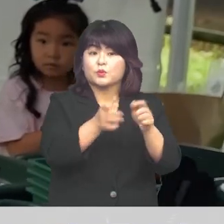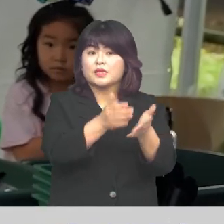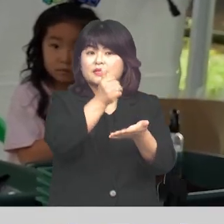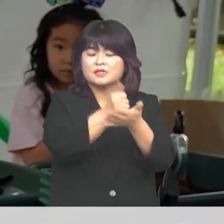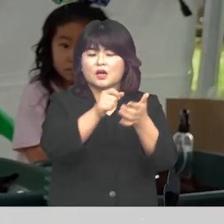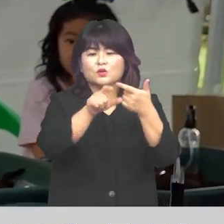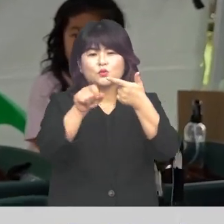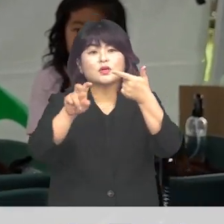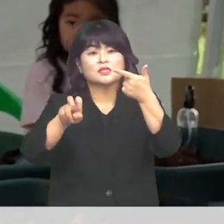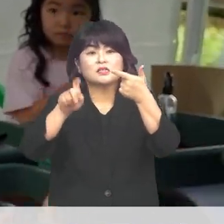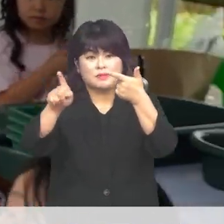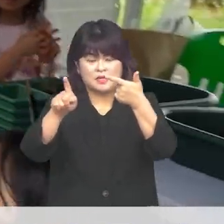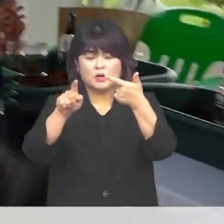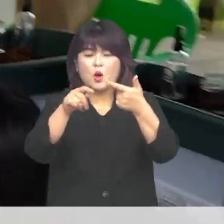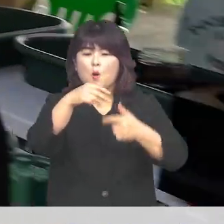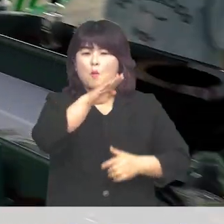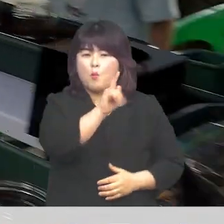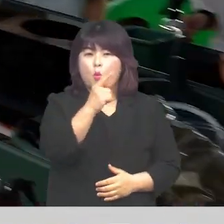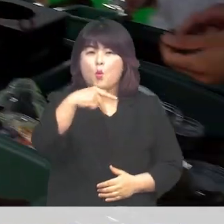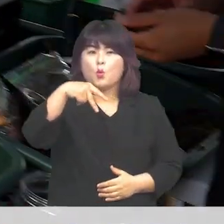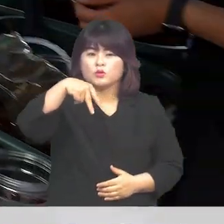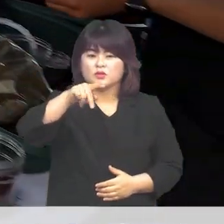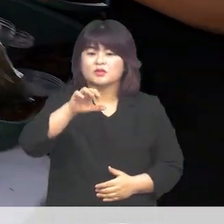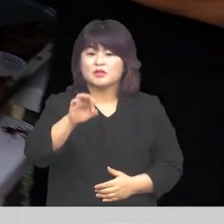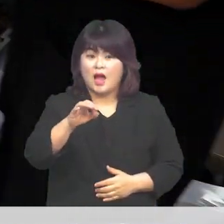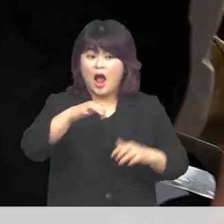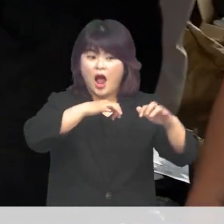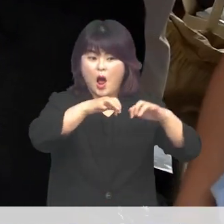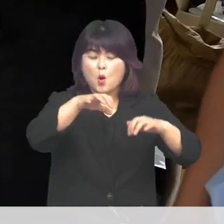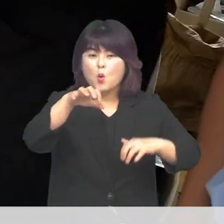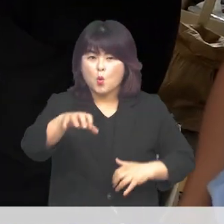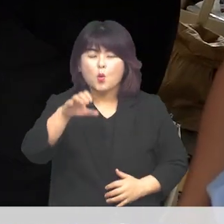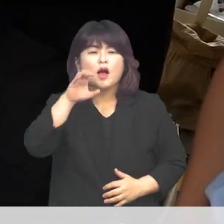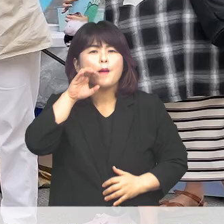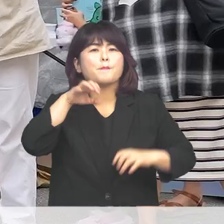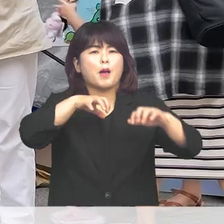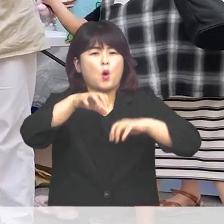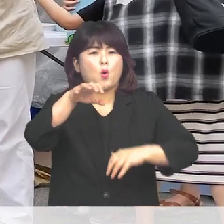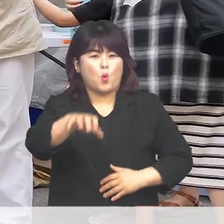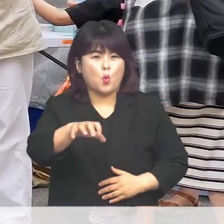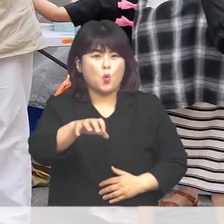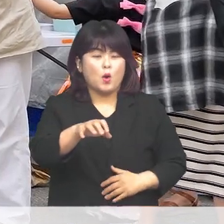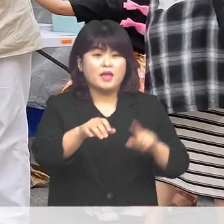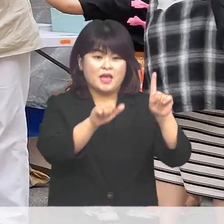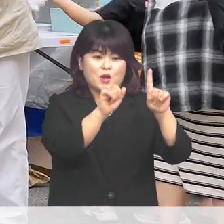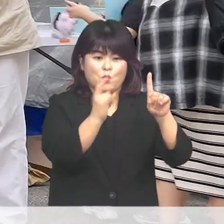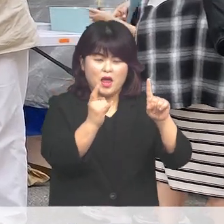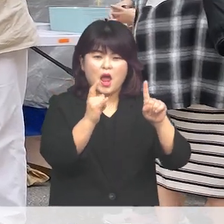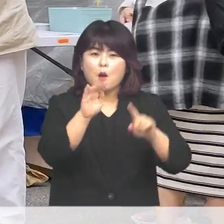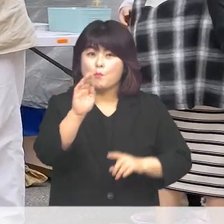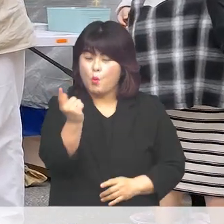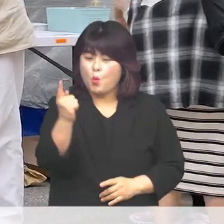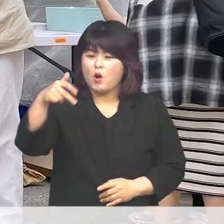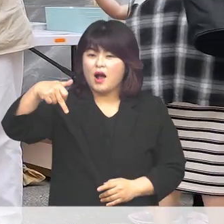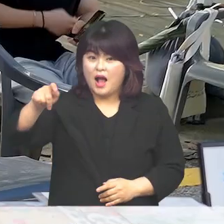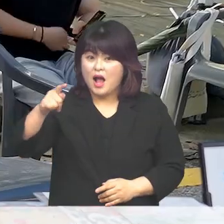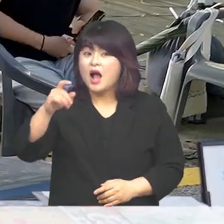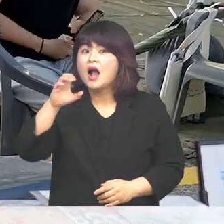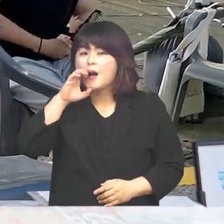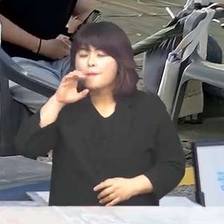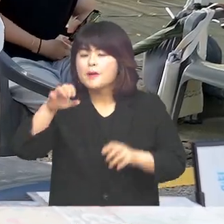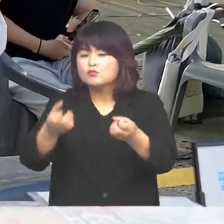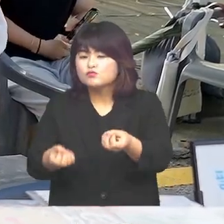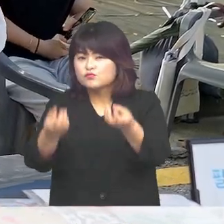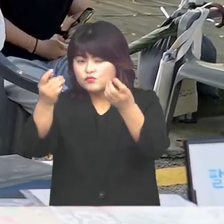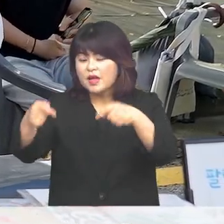이상일 용인특례시장은 지난 21일 보정동 카페거리에서 열리고 있는 제1회 보카커피 페스타에 참석해